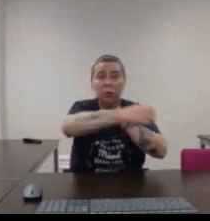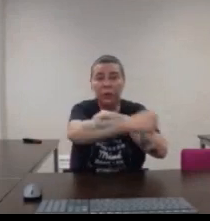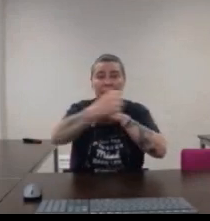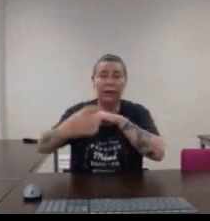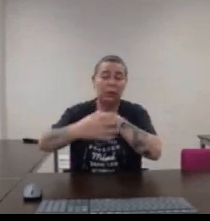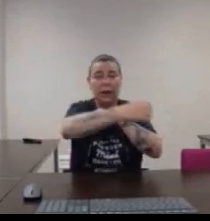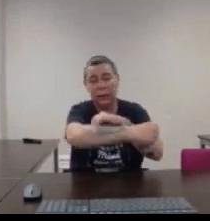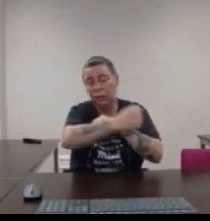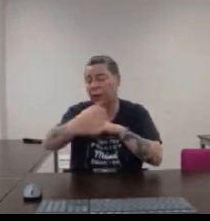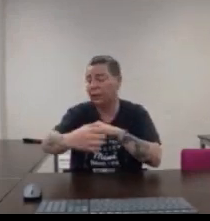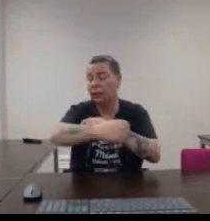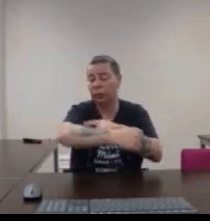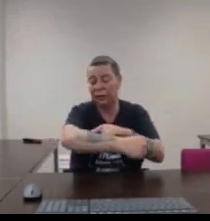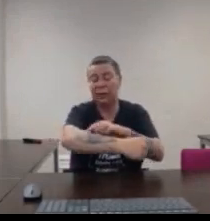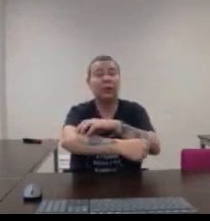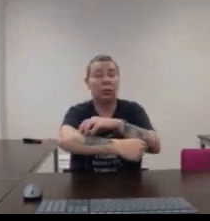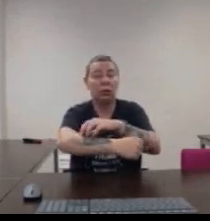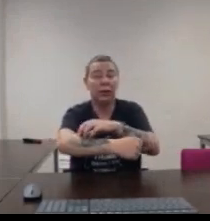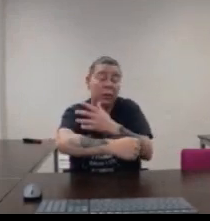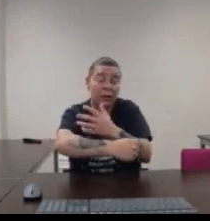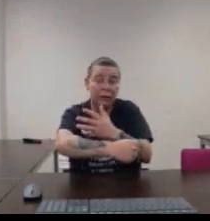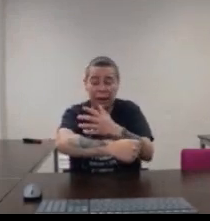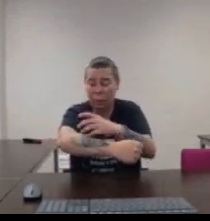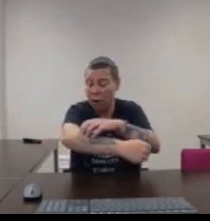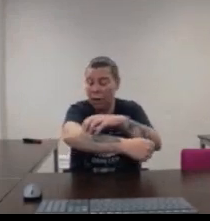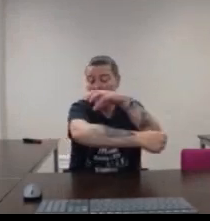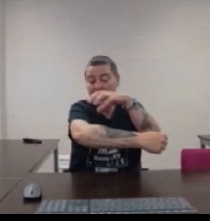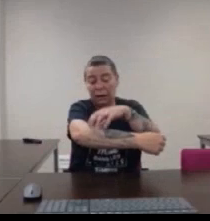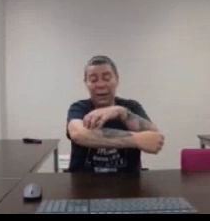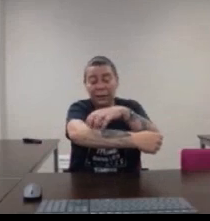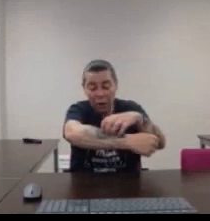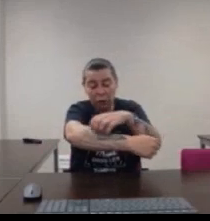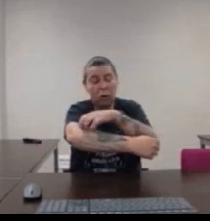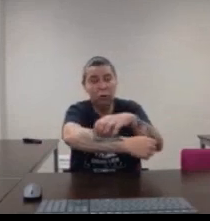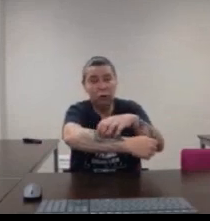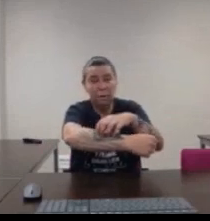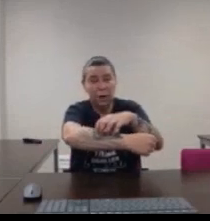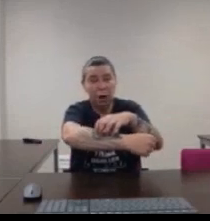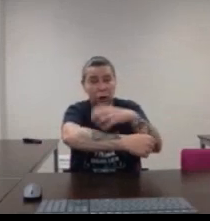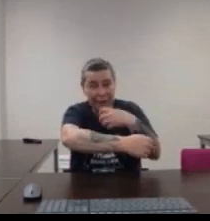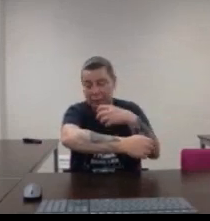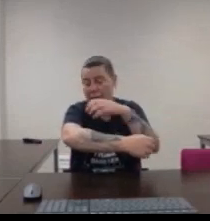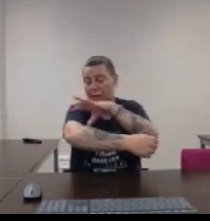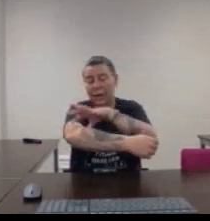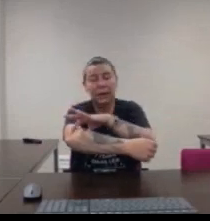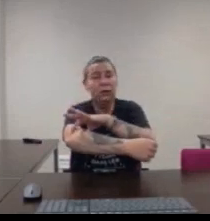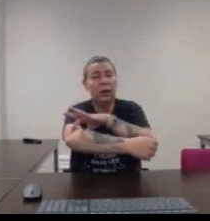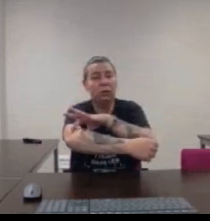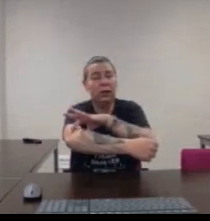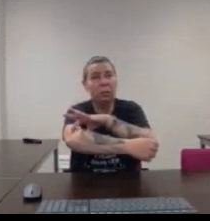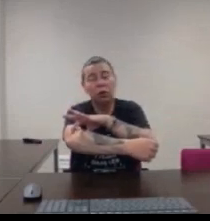à force de contracter, décontracter, contracter, décontracter, il va s'épuiser finalement, et l'effort que le muscle encaisse,